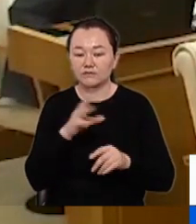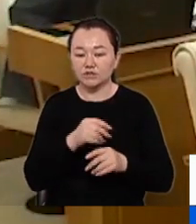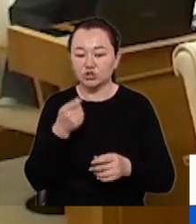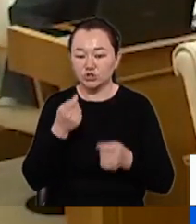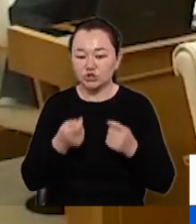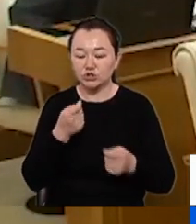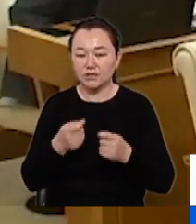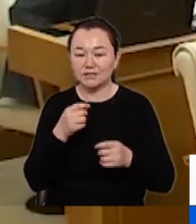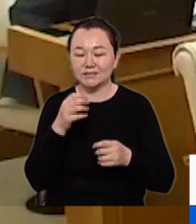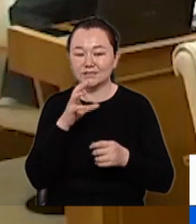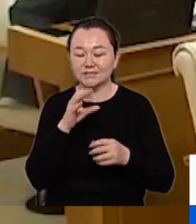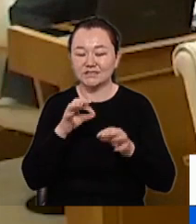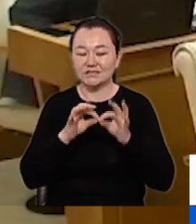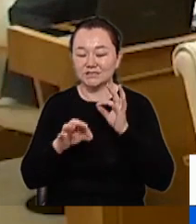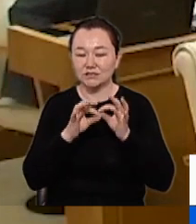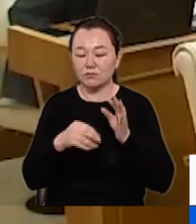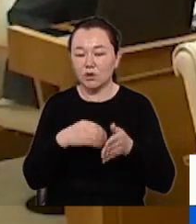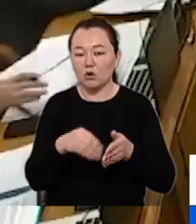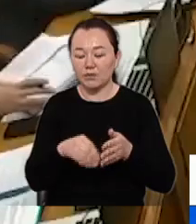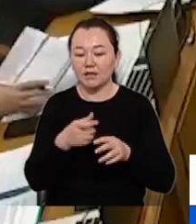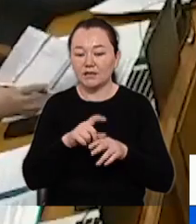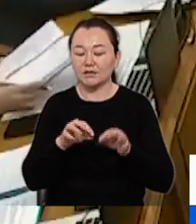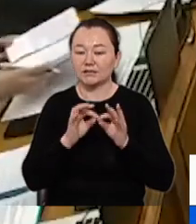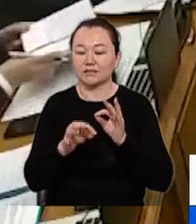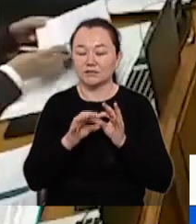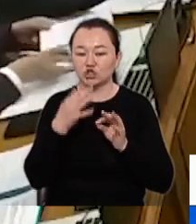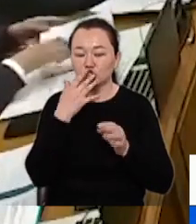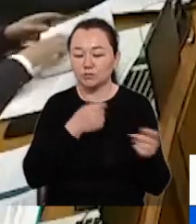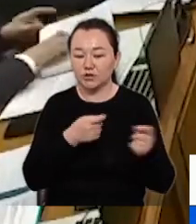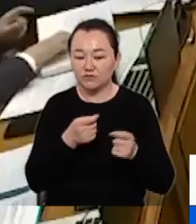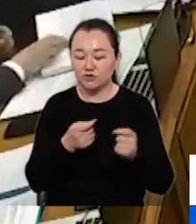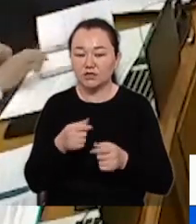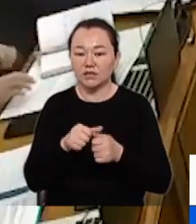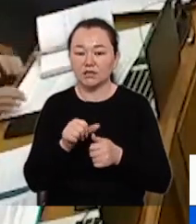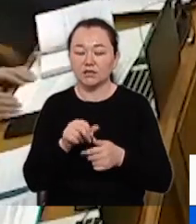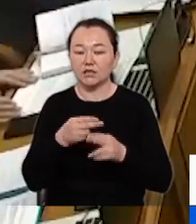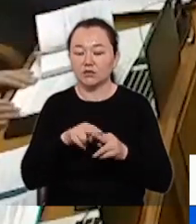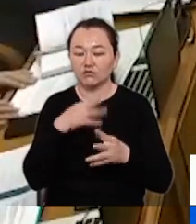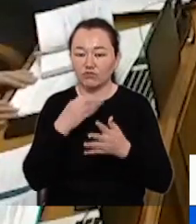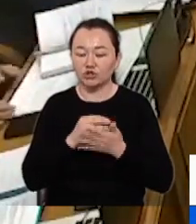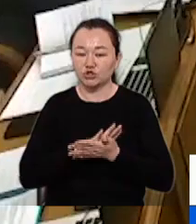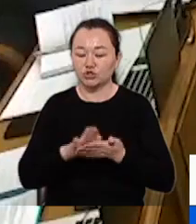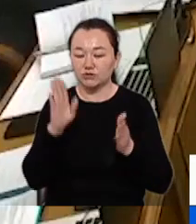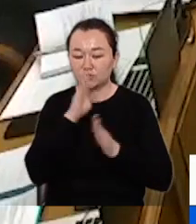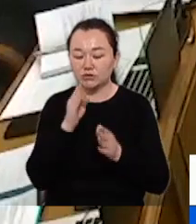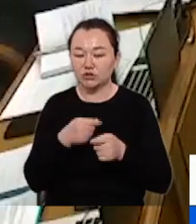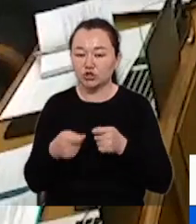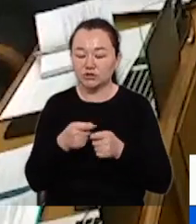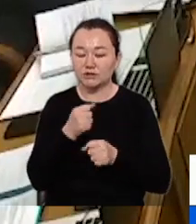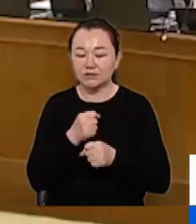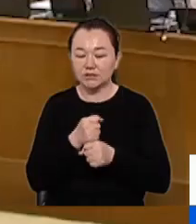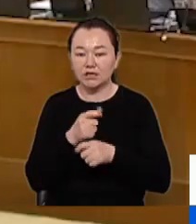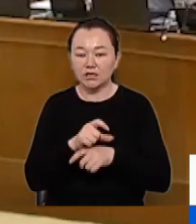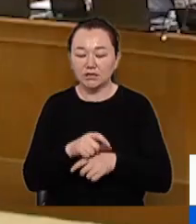төмен, синтетикалық жамылғылар сатып алуда. Ол жамылғылар шетелдерден келеді. Есесіне өзіміздің таза табиғи жүннен жасалған